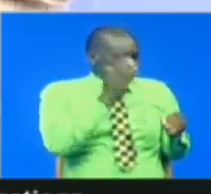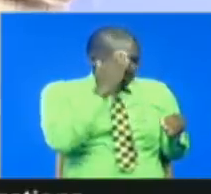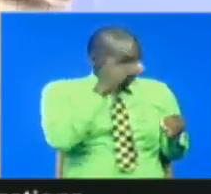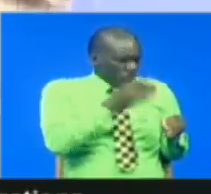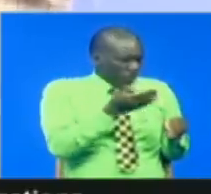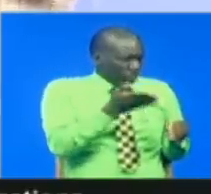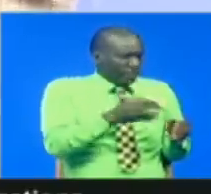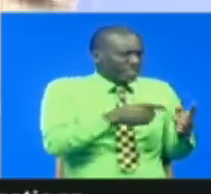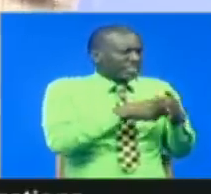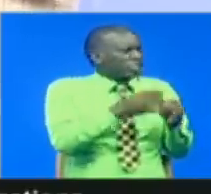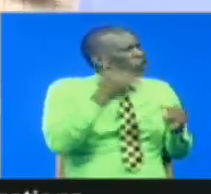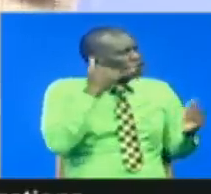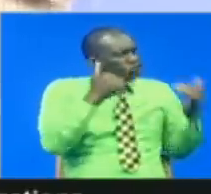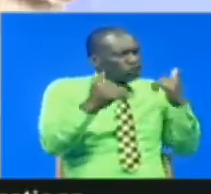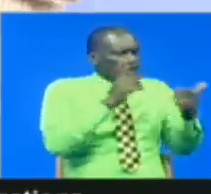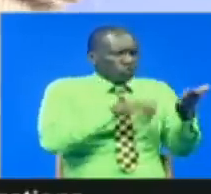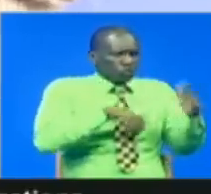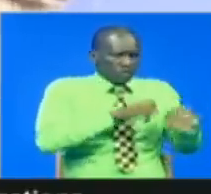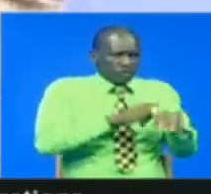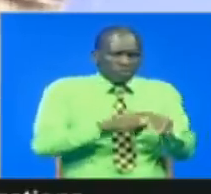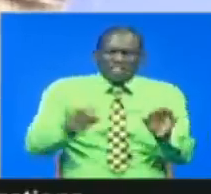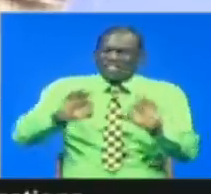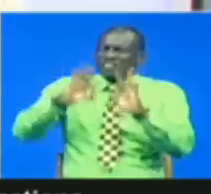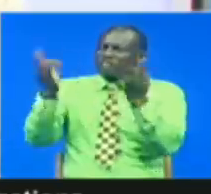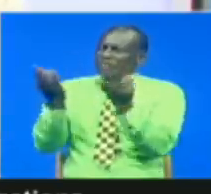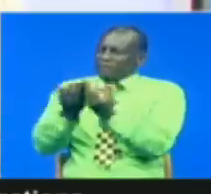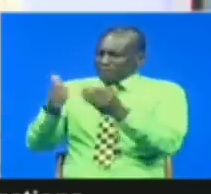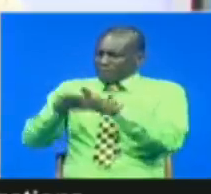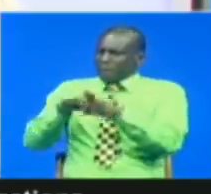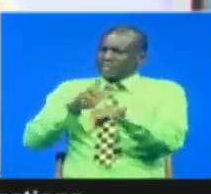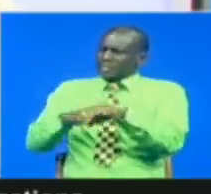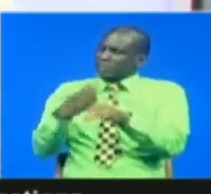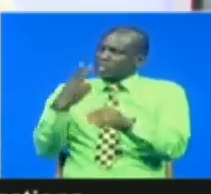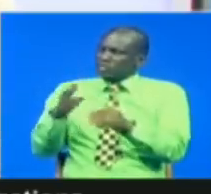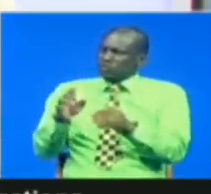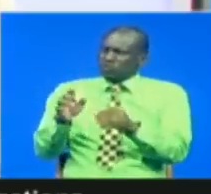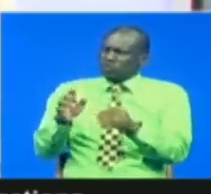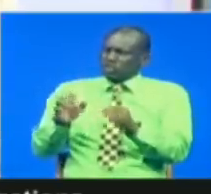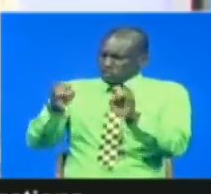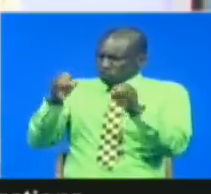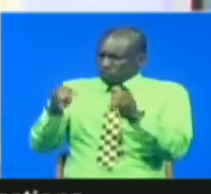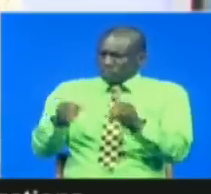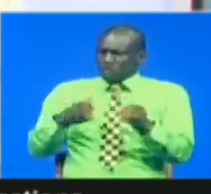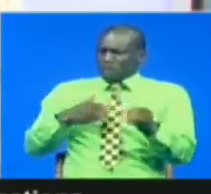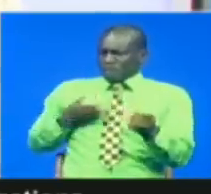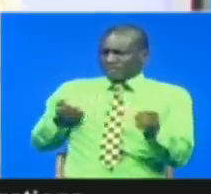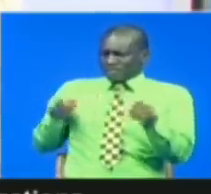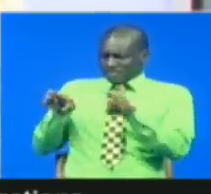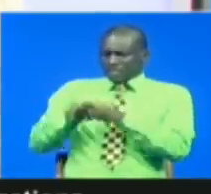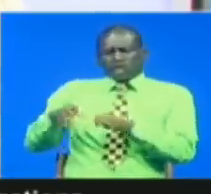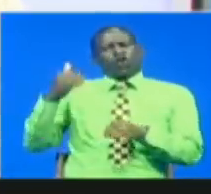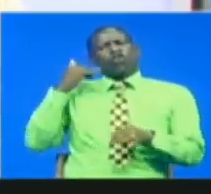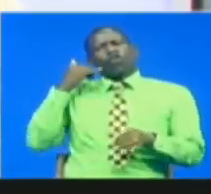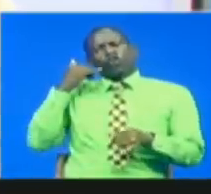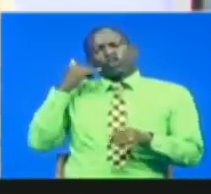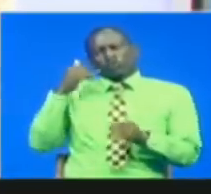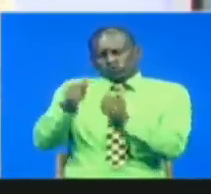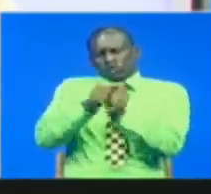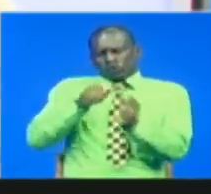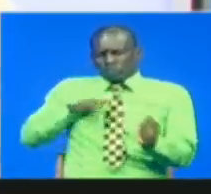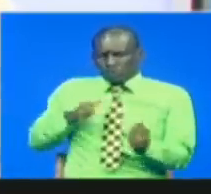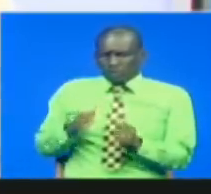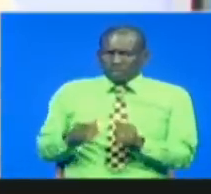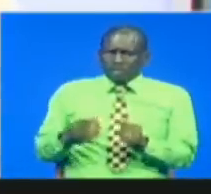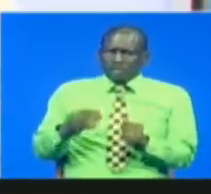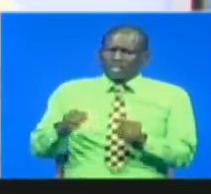kupigia saa ngapi? Familia wakati waliona news. Okay. My sister ndiye alikuwa na mom akapiga simu na akagundua alisikia kaona